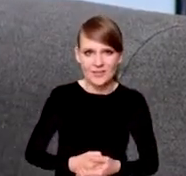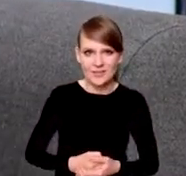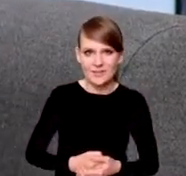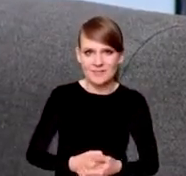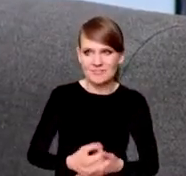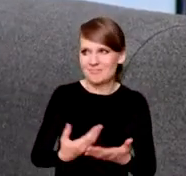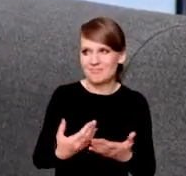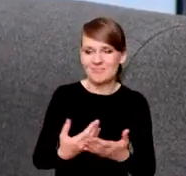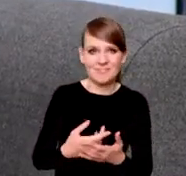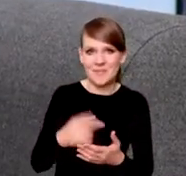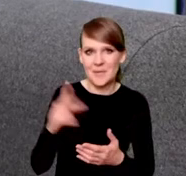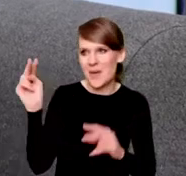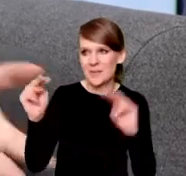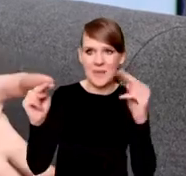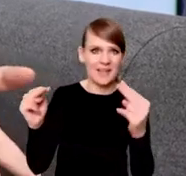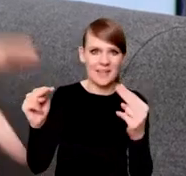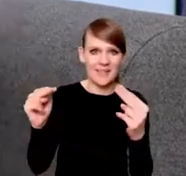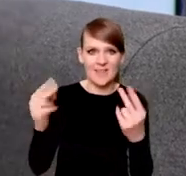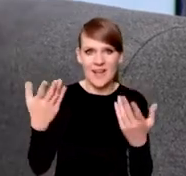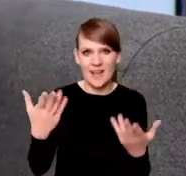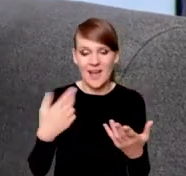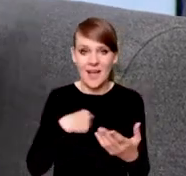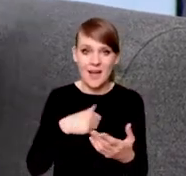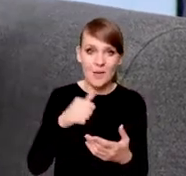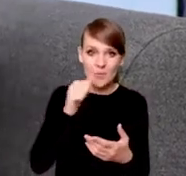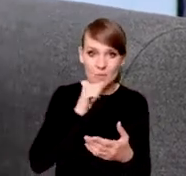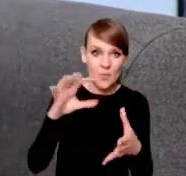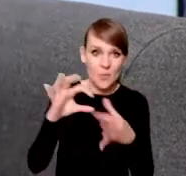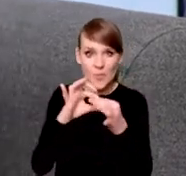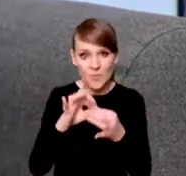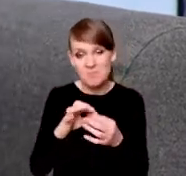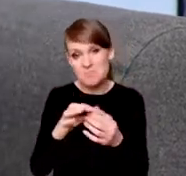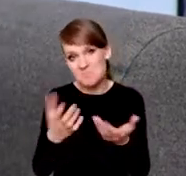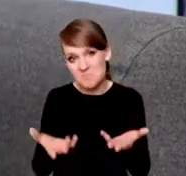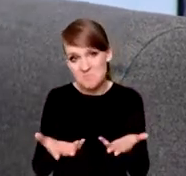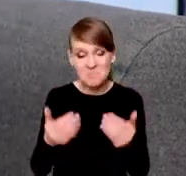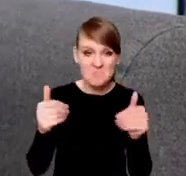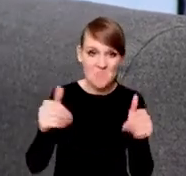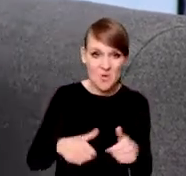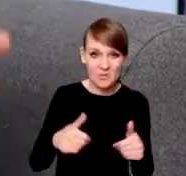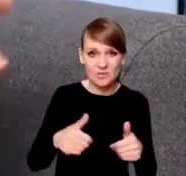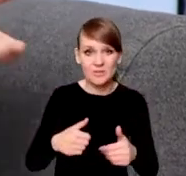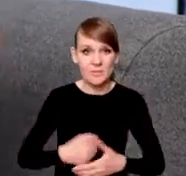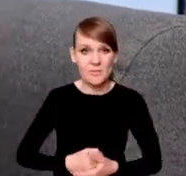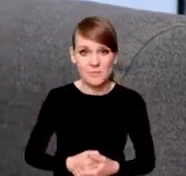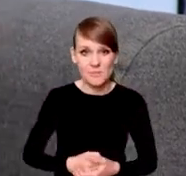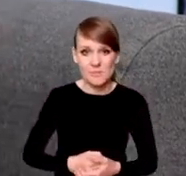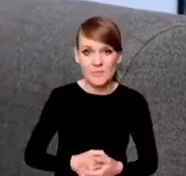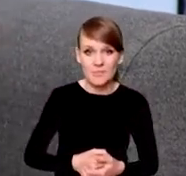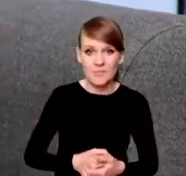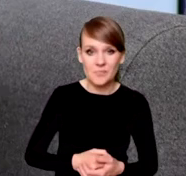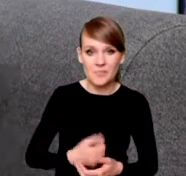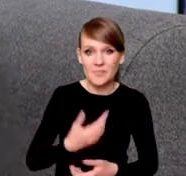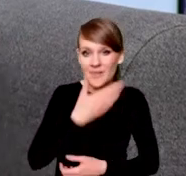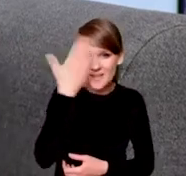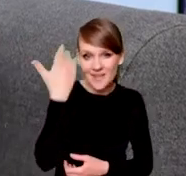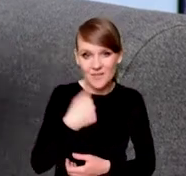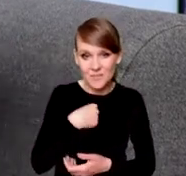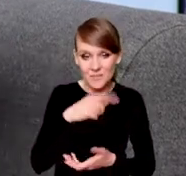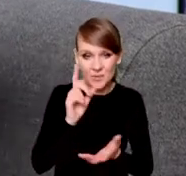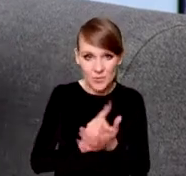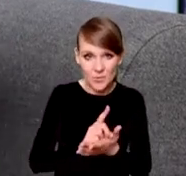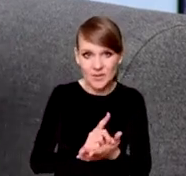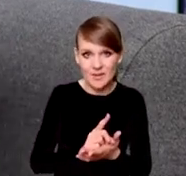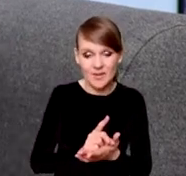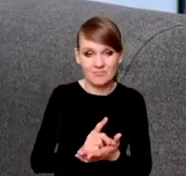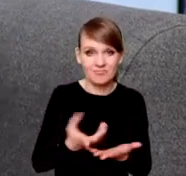tych perspektyw byłaby możliwa, synteza, że tak powiem. Ale nie wiem, czy mi się uda. Ja